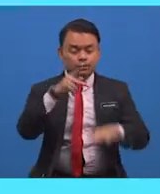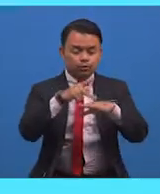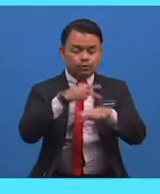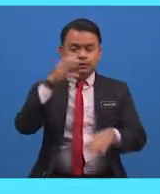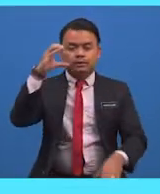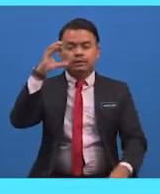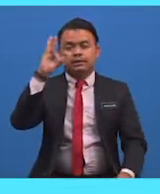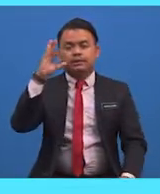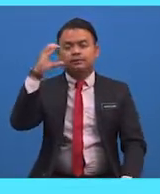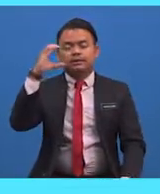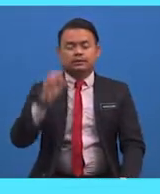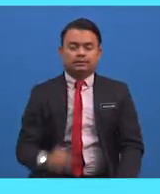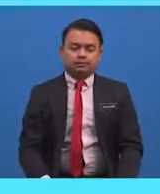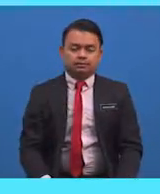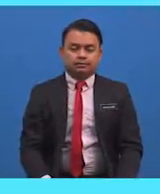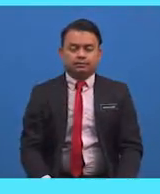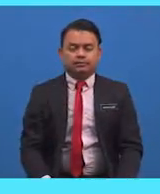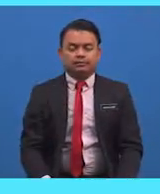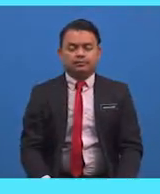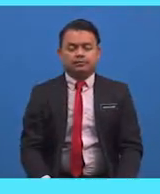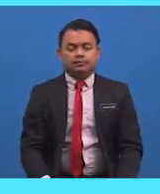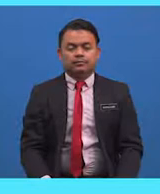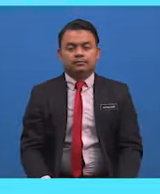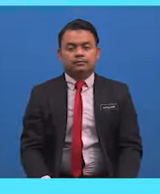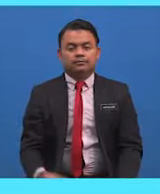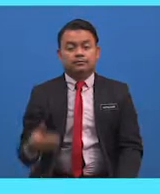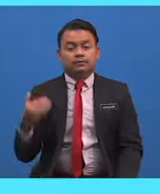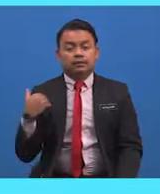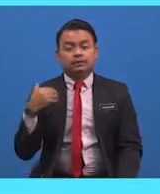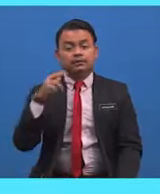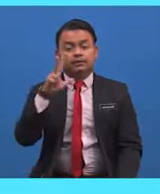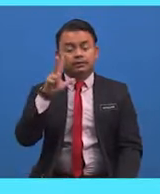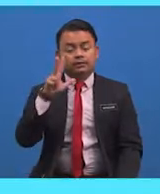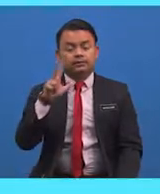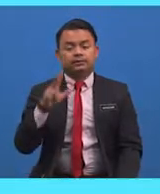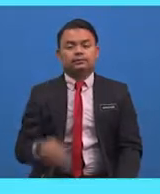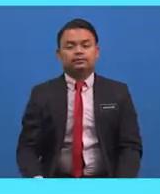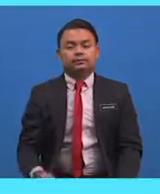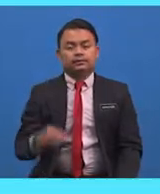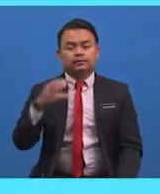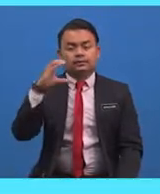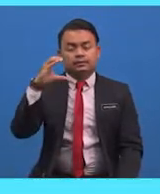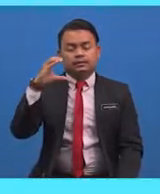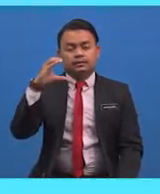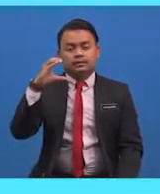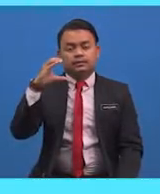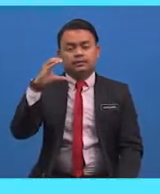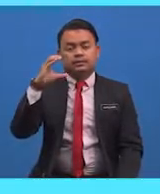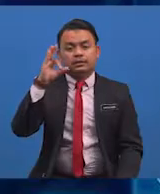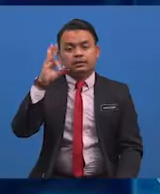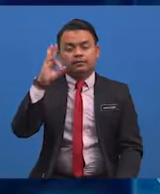atau CFC. Terdiri daripada 3 unsur, iaitu klorin, fluorin dan